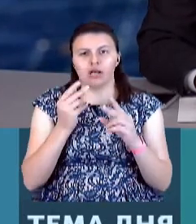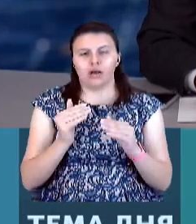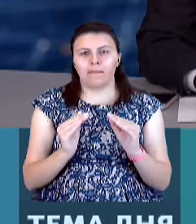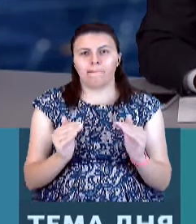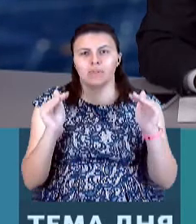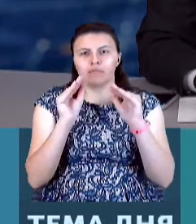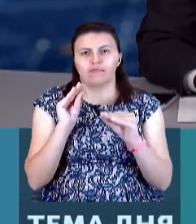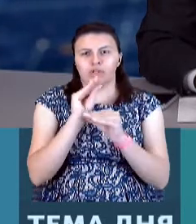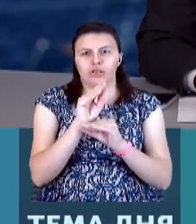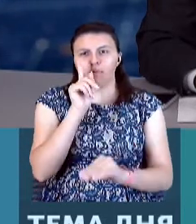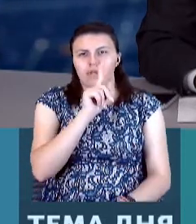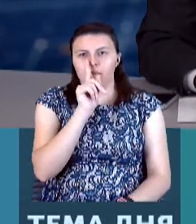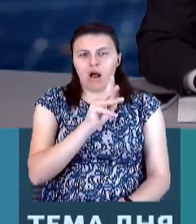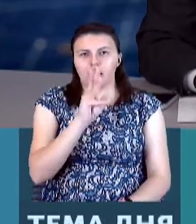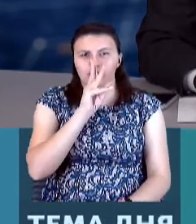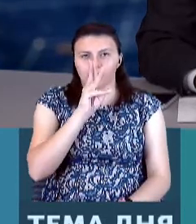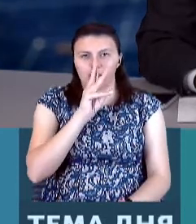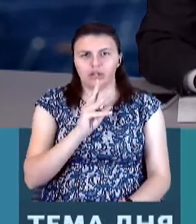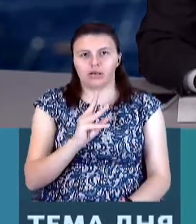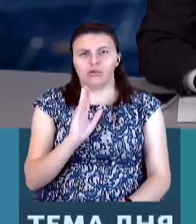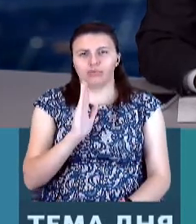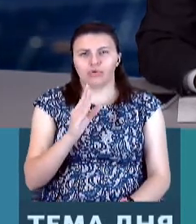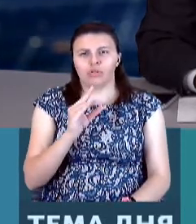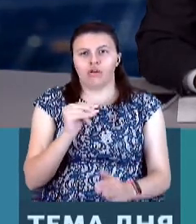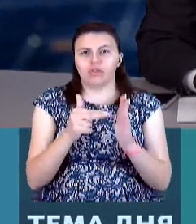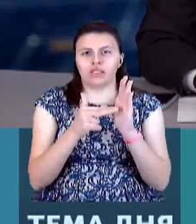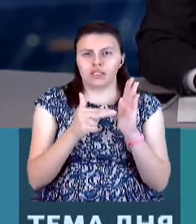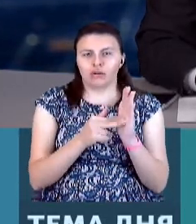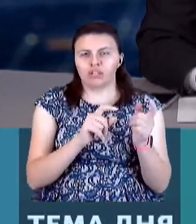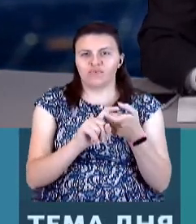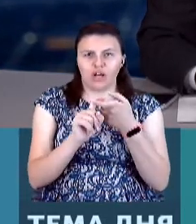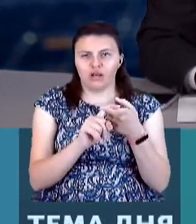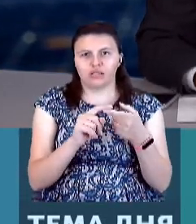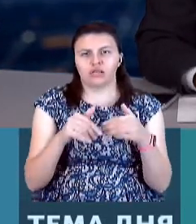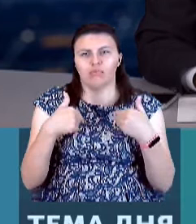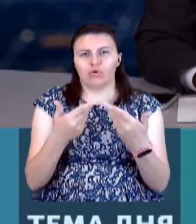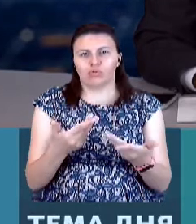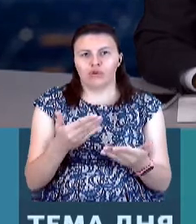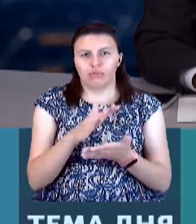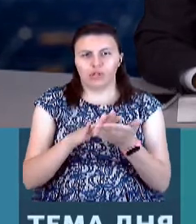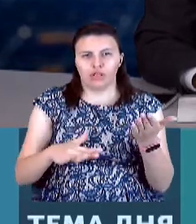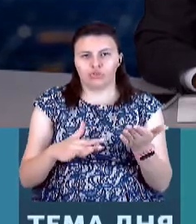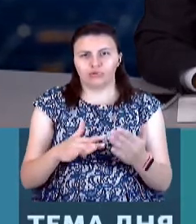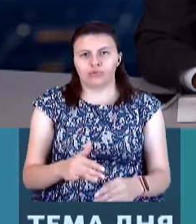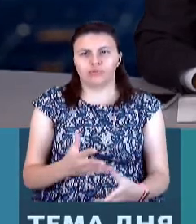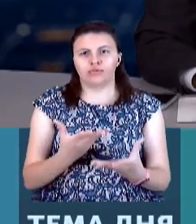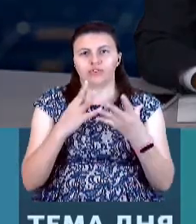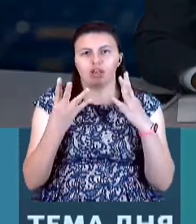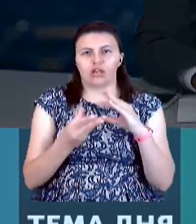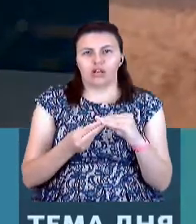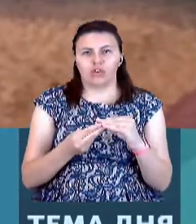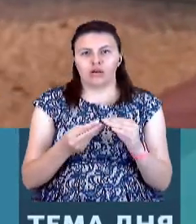підвищення мінімальної заробітної плати відобразиться на цінах та послугах в подальшому? Ну, взагалі, звичайно,